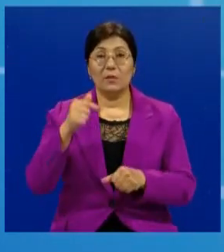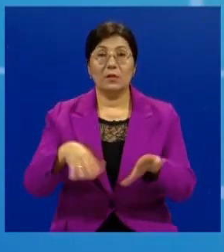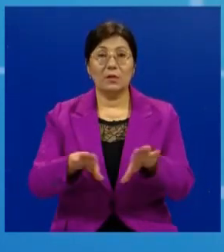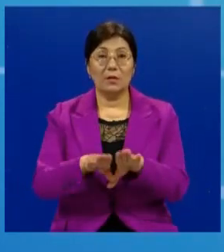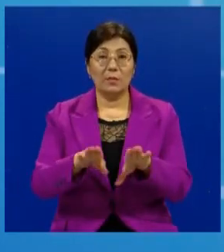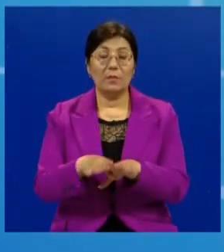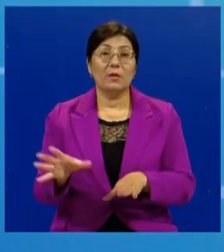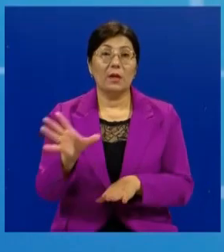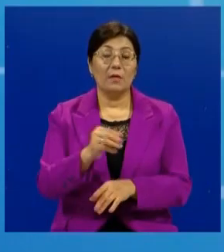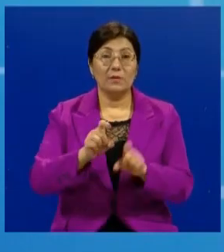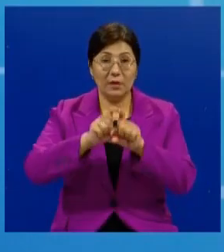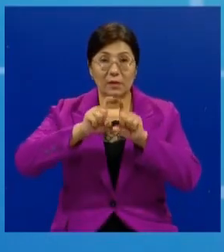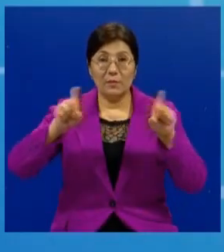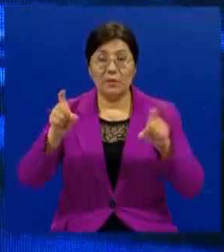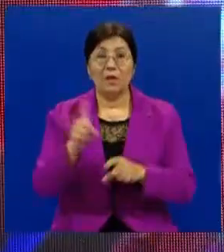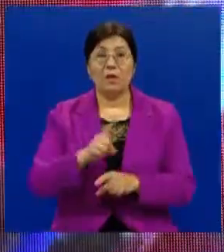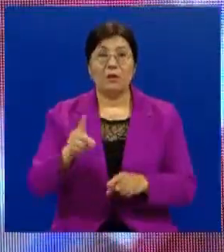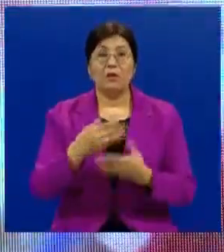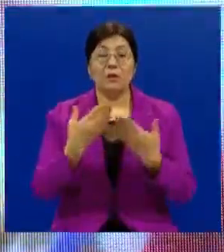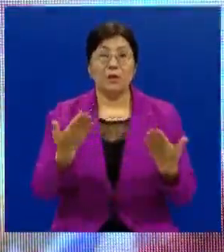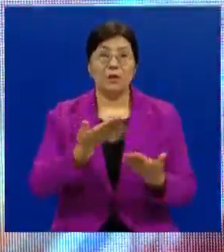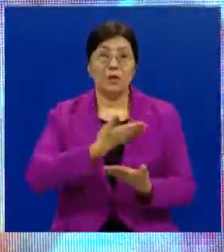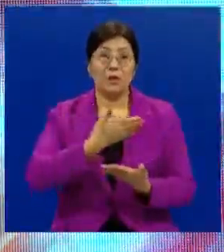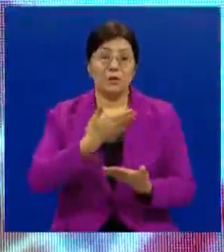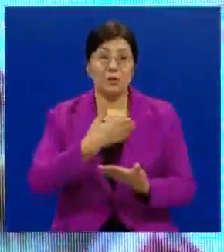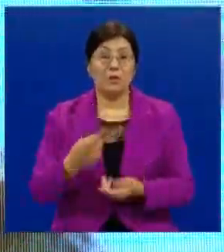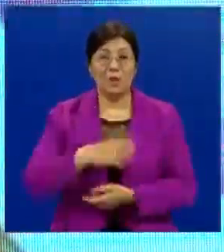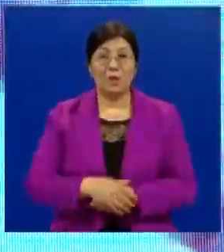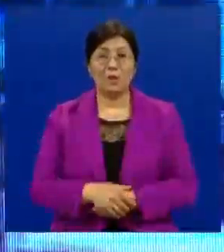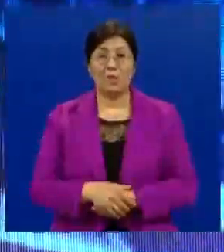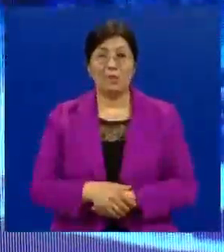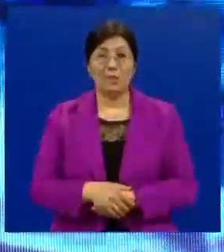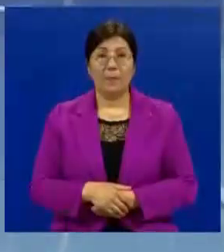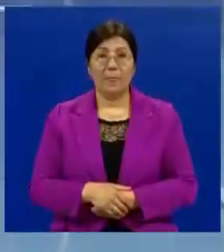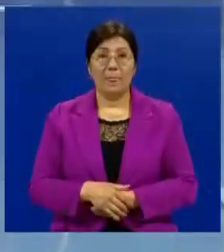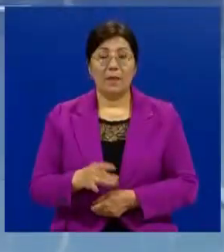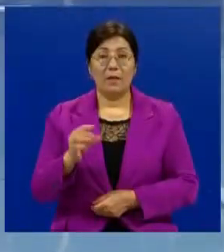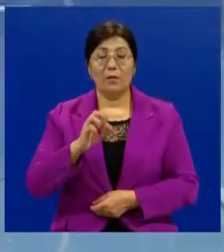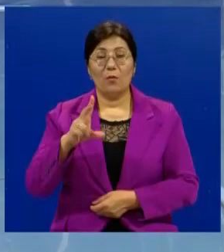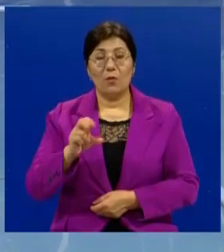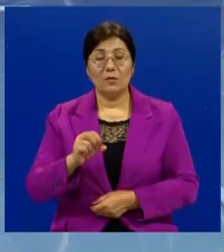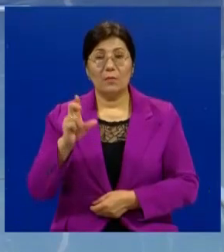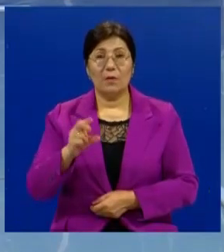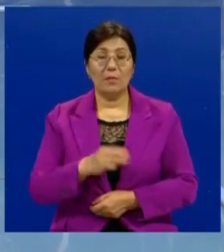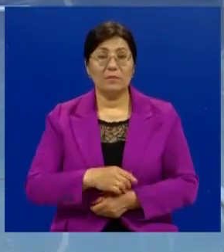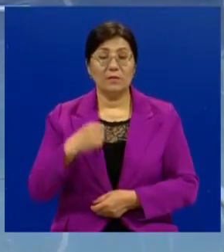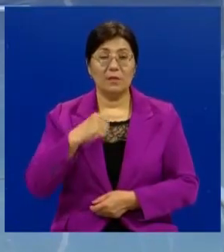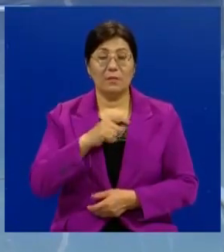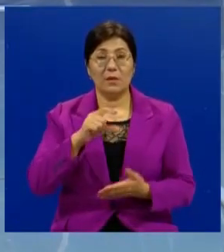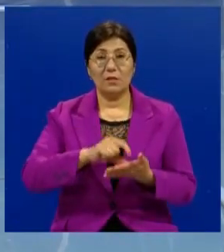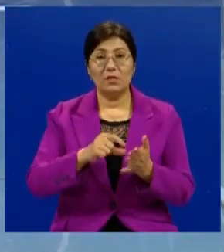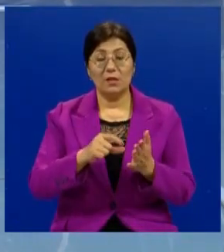от всех этих зданий, что они хотели доставлять радость. Розбаян, вы сами человек, история,